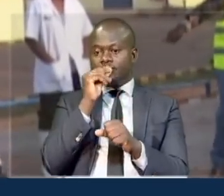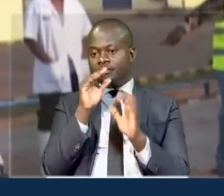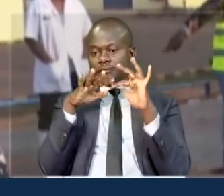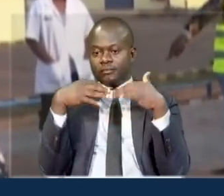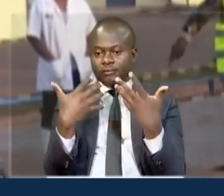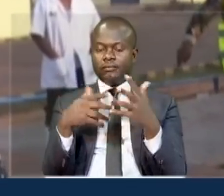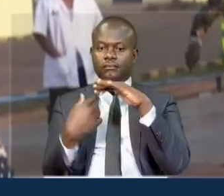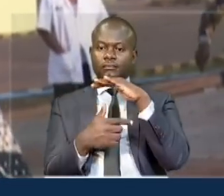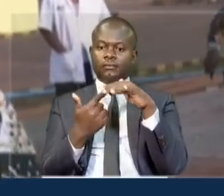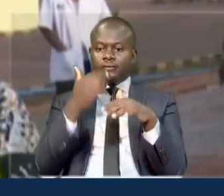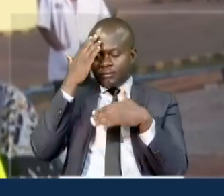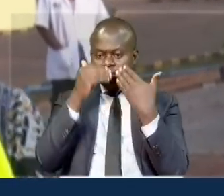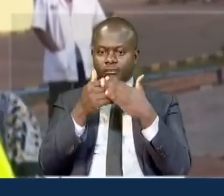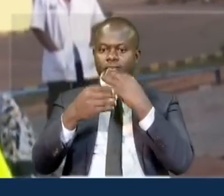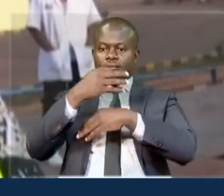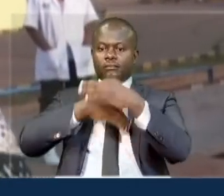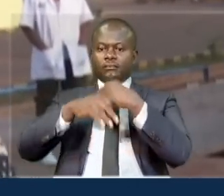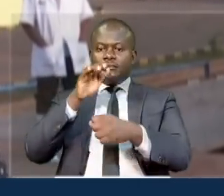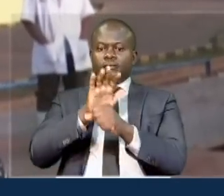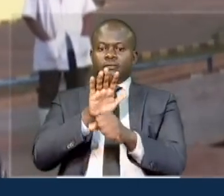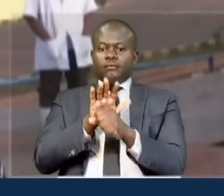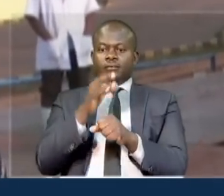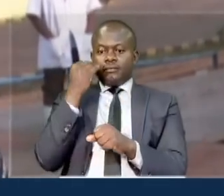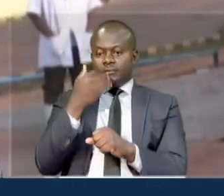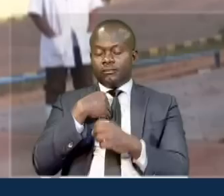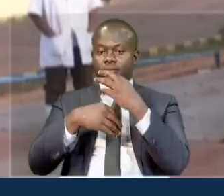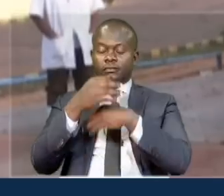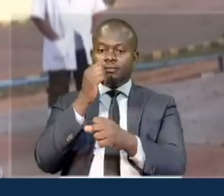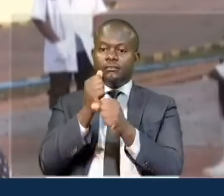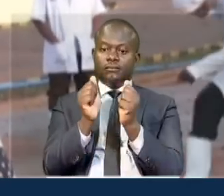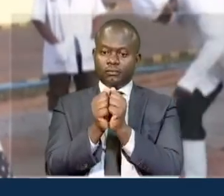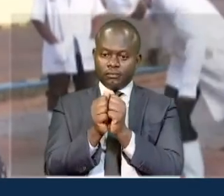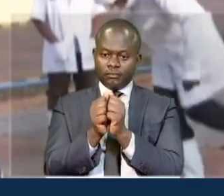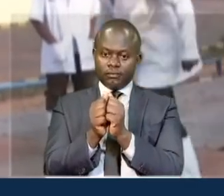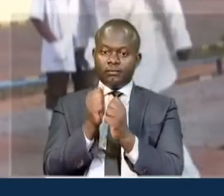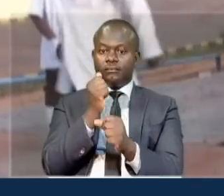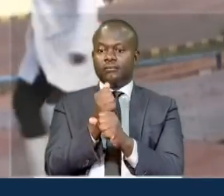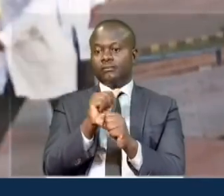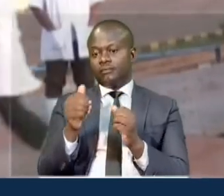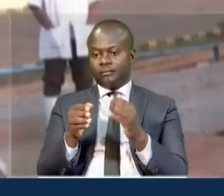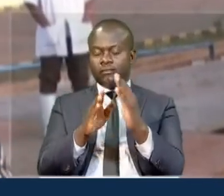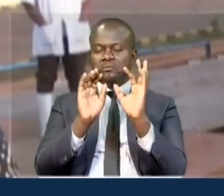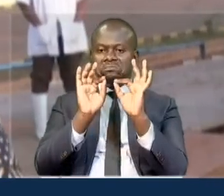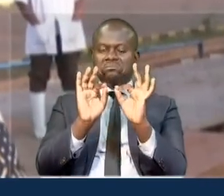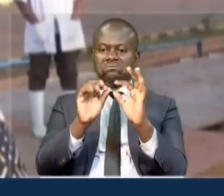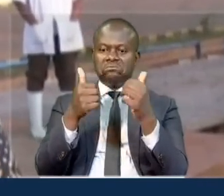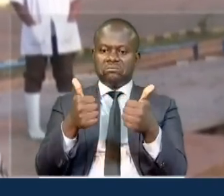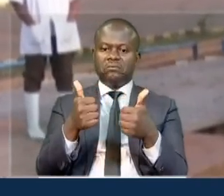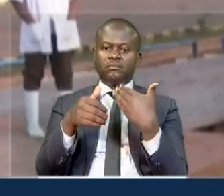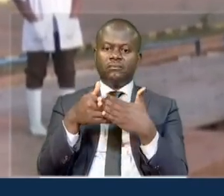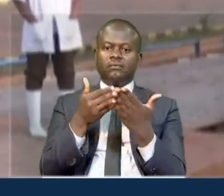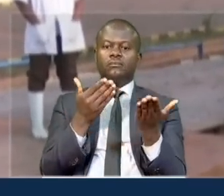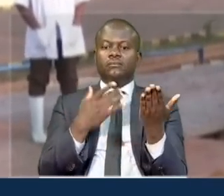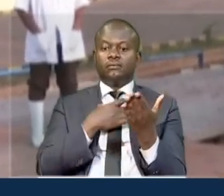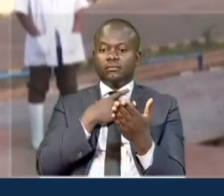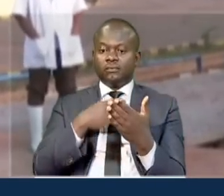n'icyaje kimaze kugeramo inganda nyinshi ifite inganda zirenga 10 zikora n'izindi ziri mu nzira ziza kiba cyahagaze neza ugisubira kuri